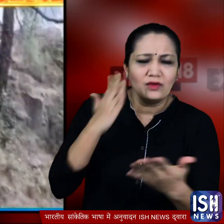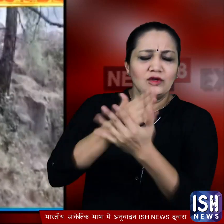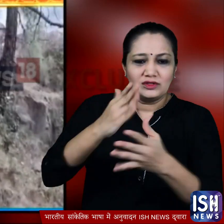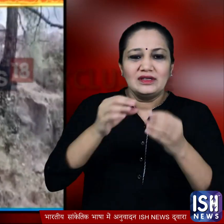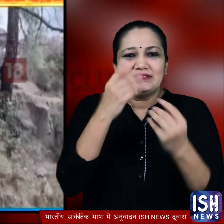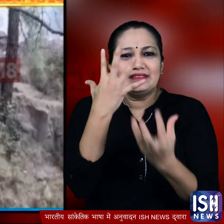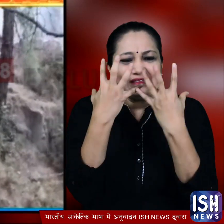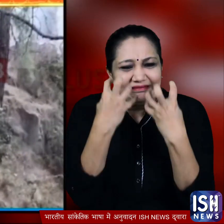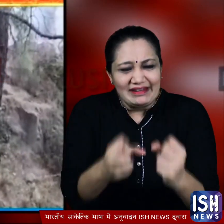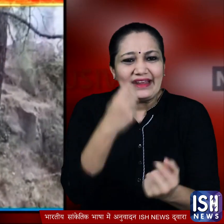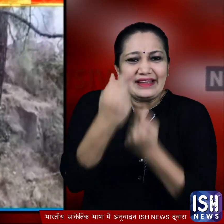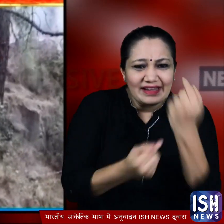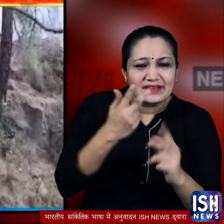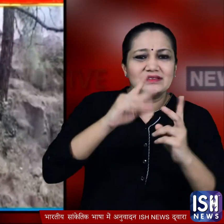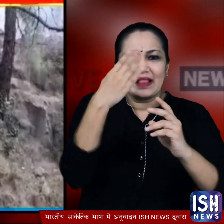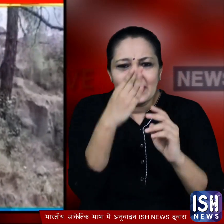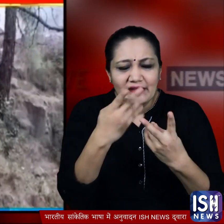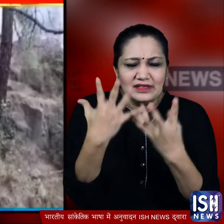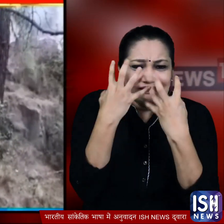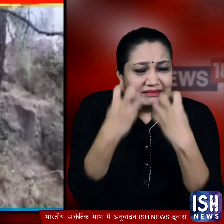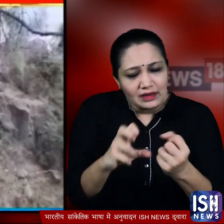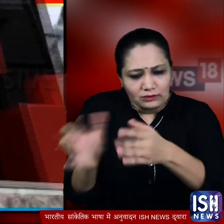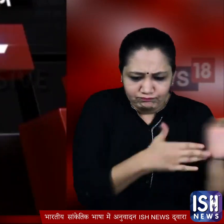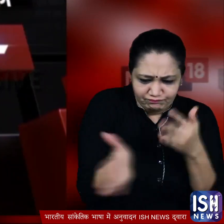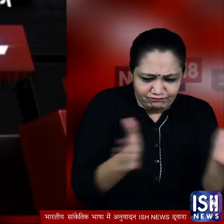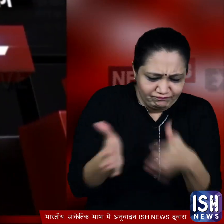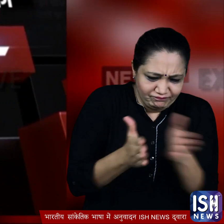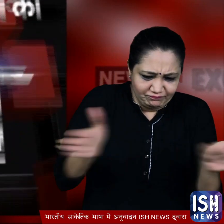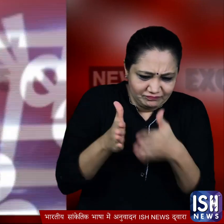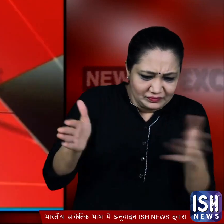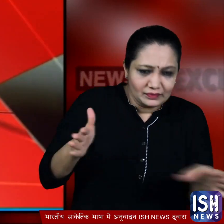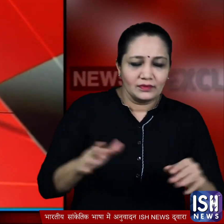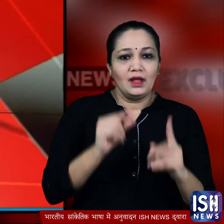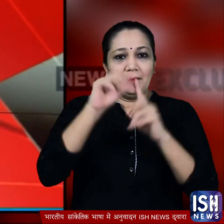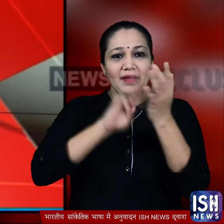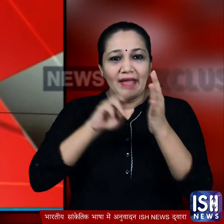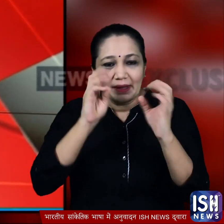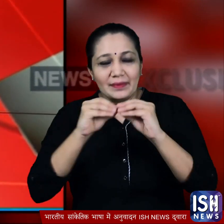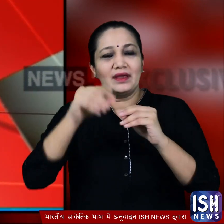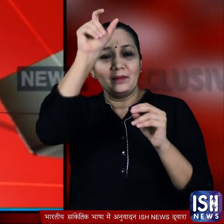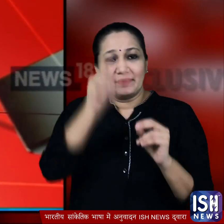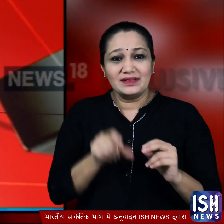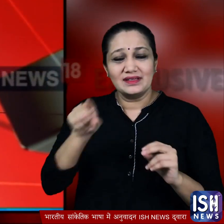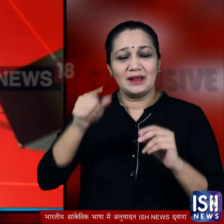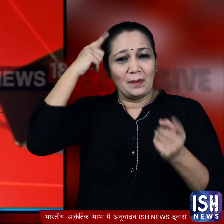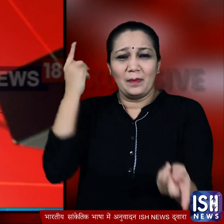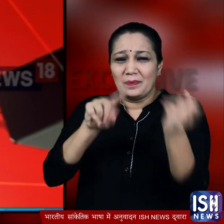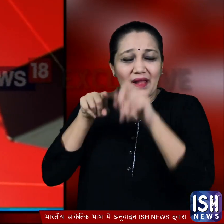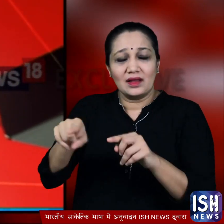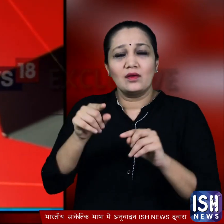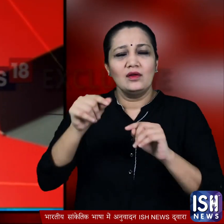जमीन पर मौजूद सूखी घास और पत्तियों को हटाने का काम शुरू किया गया। पीएनबी बैंक घोटाले के आरोपी मेहुल चोकसी